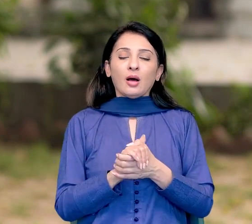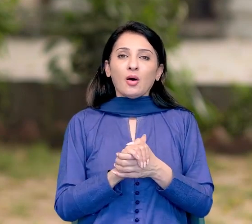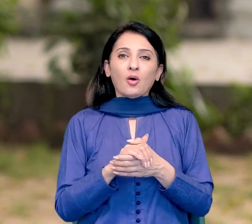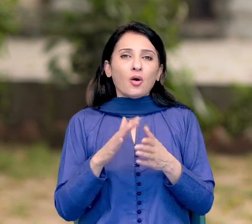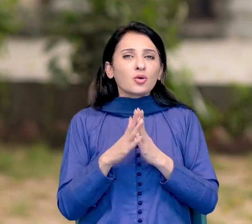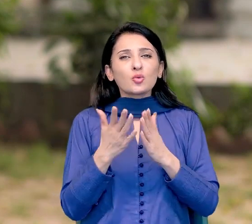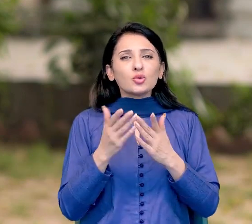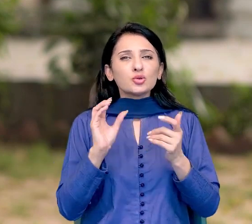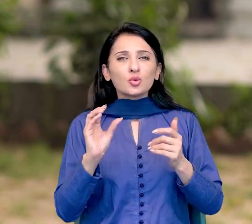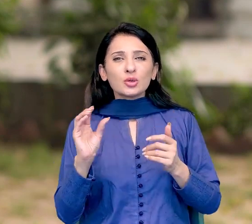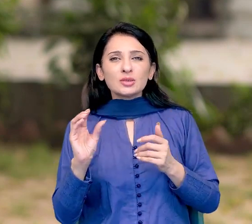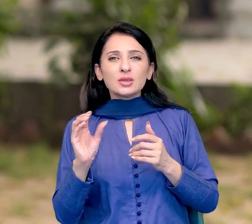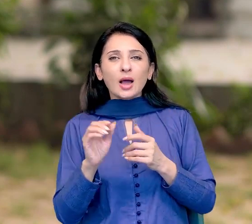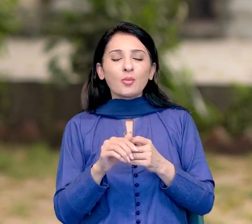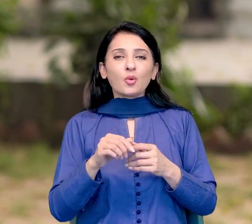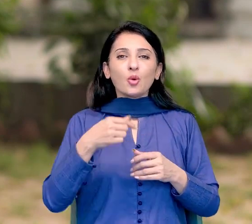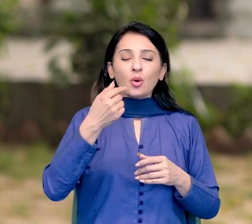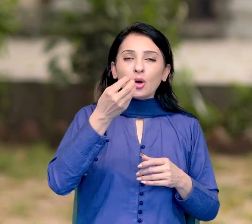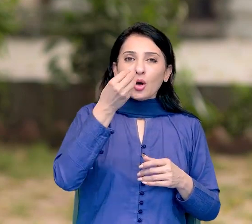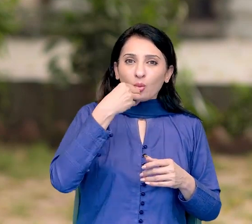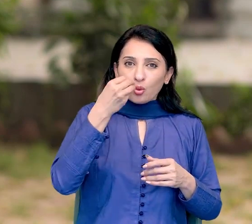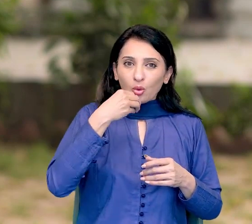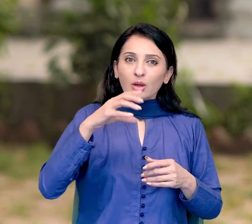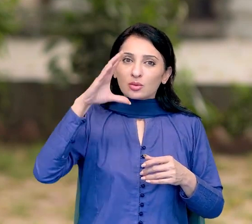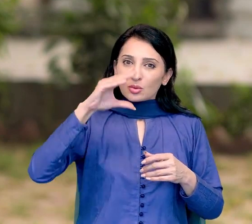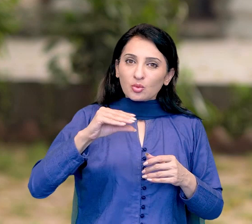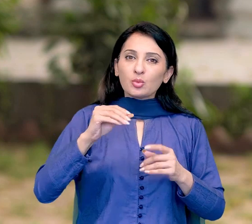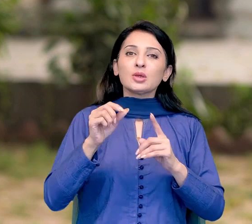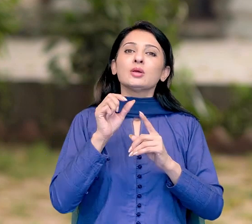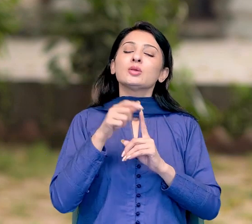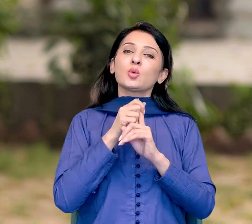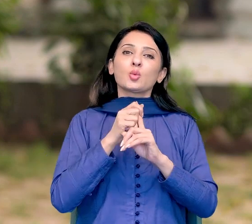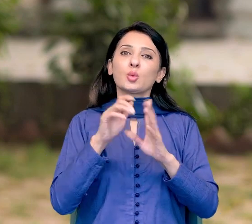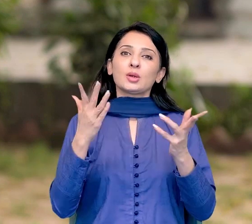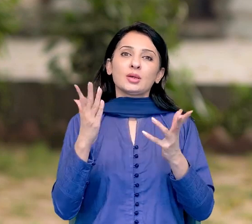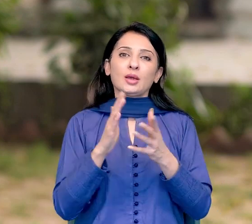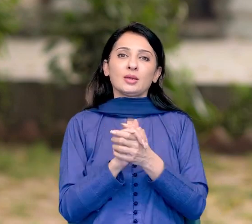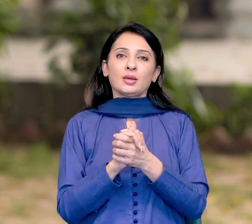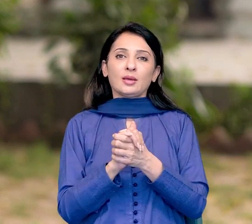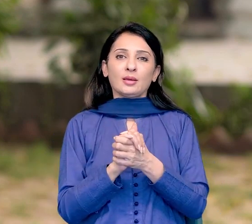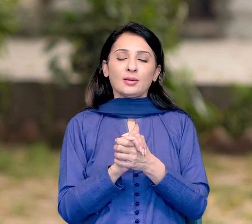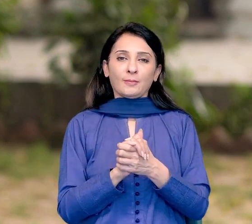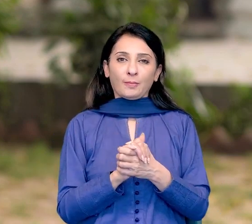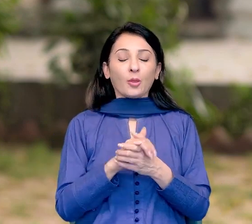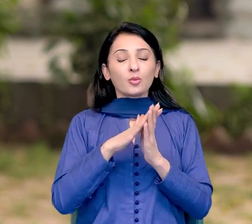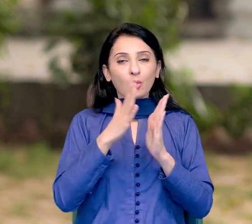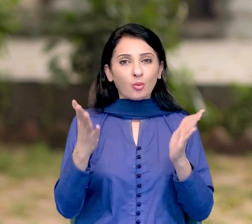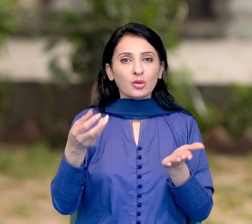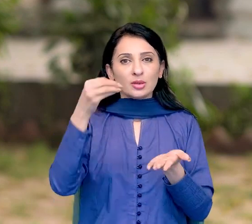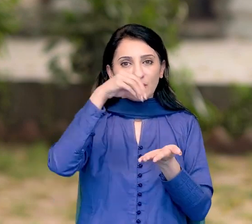رہنے کا بھی مسئلہ نہیں ہوتا, اس میں آپ کو it is easier to do and it reaps